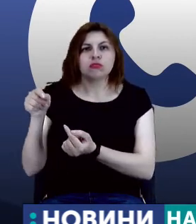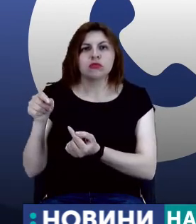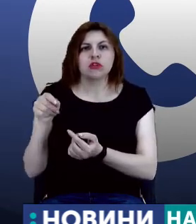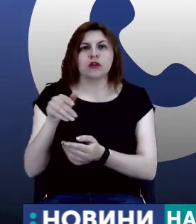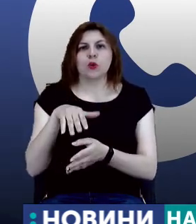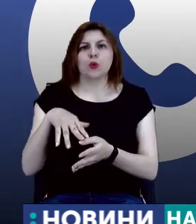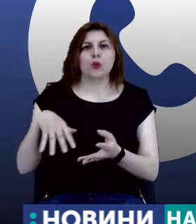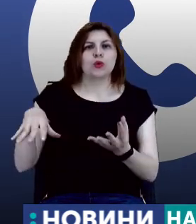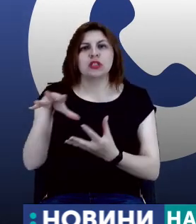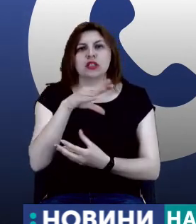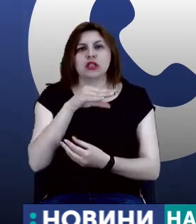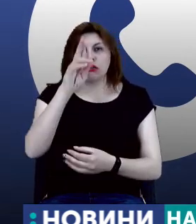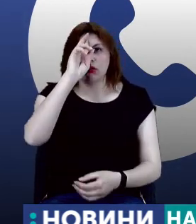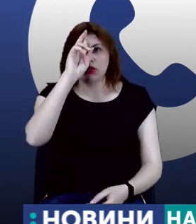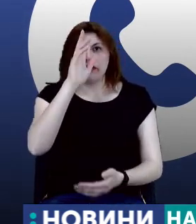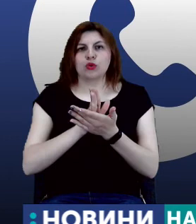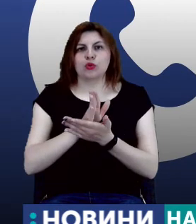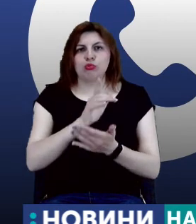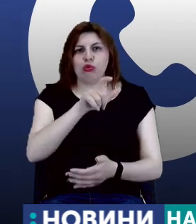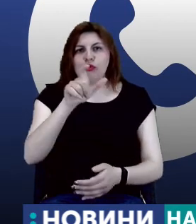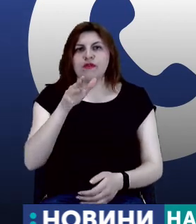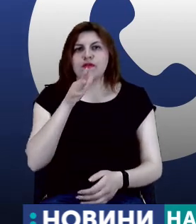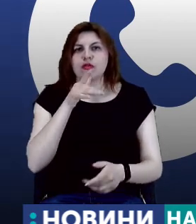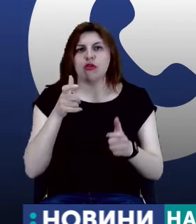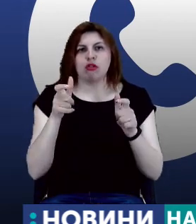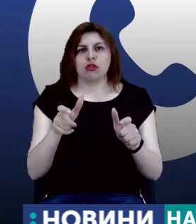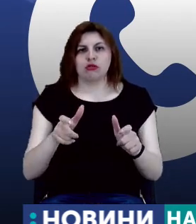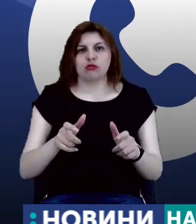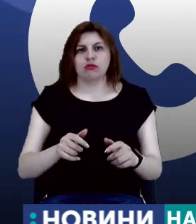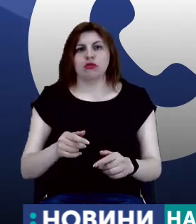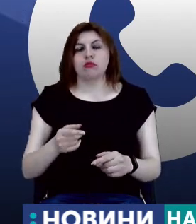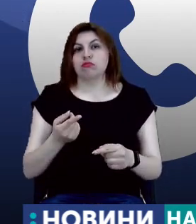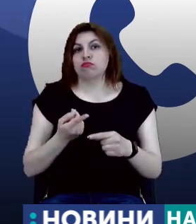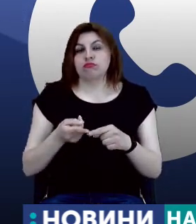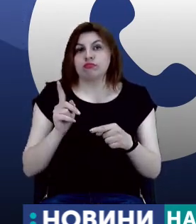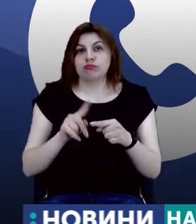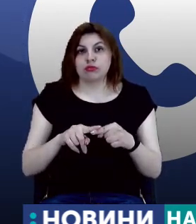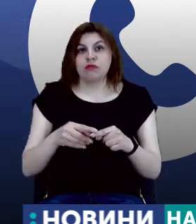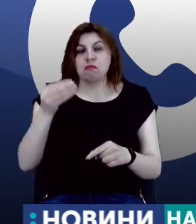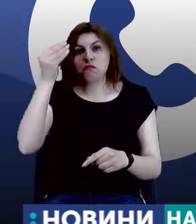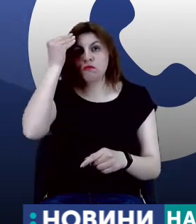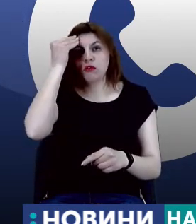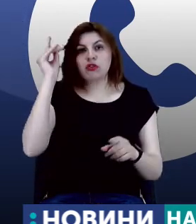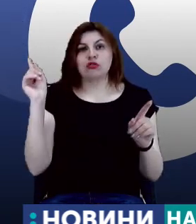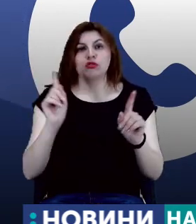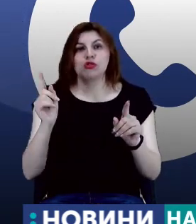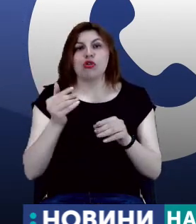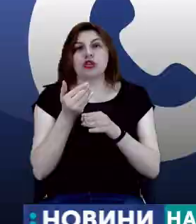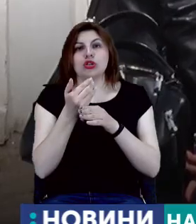державні службовці під час карантину. Так що вважаю, що частково